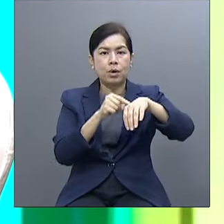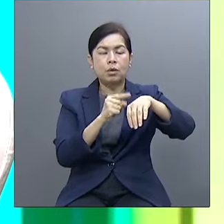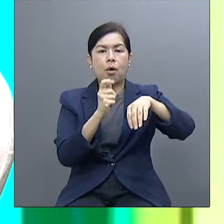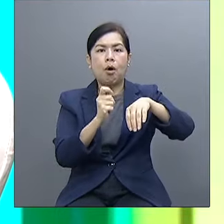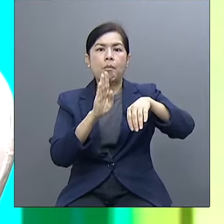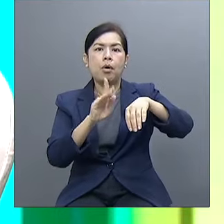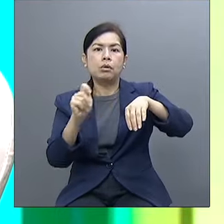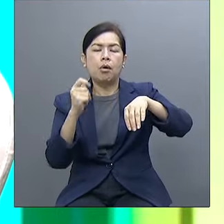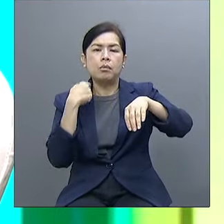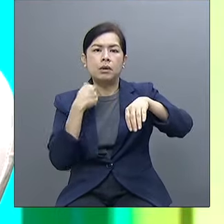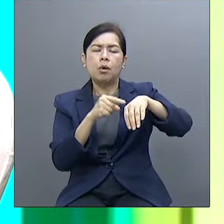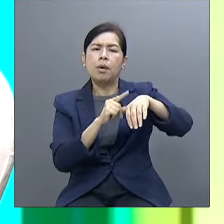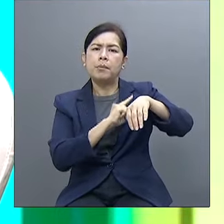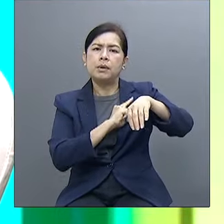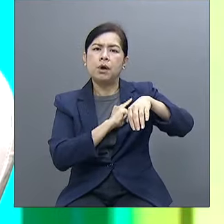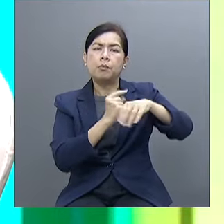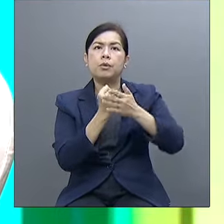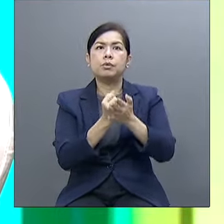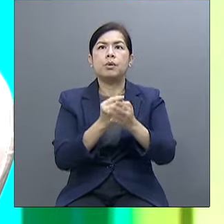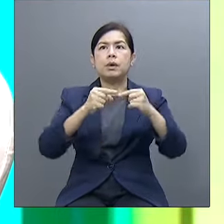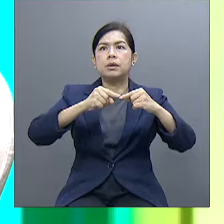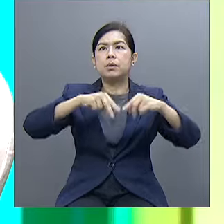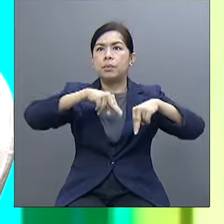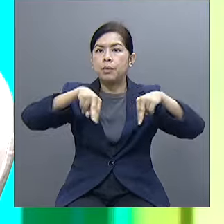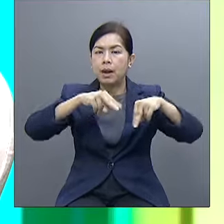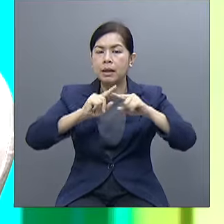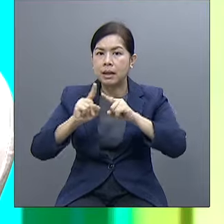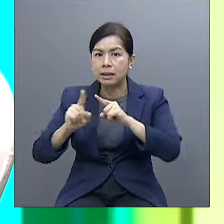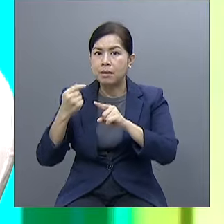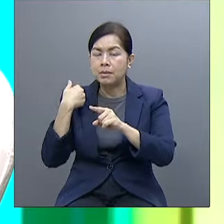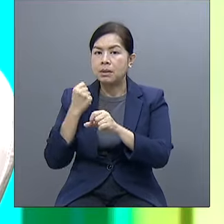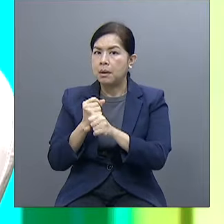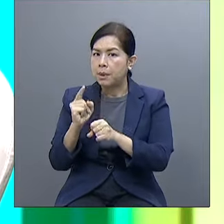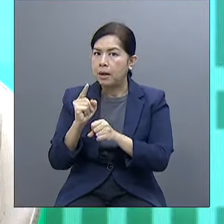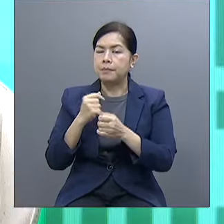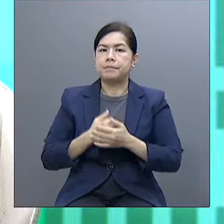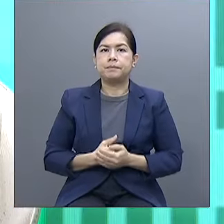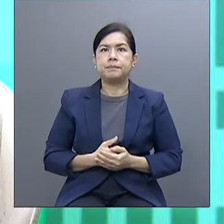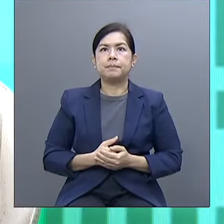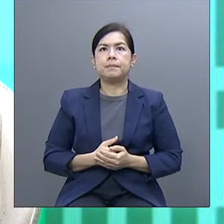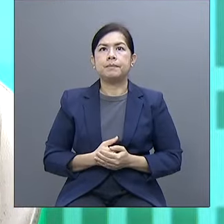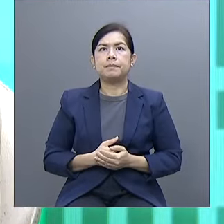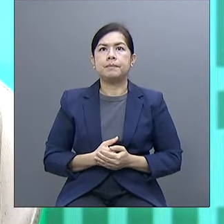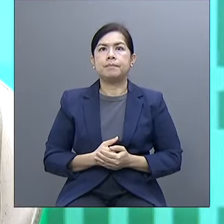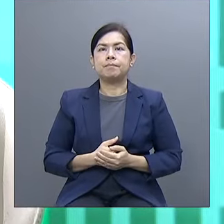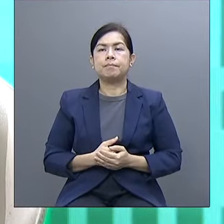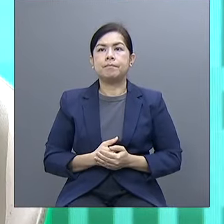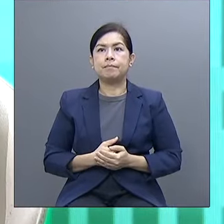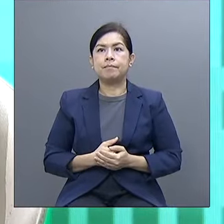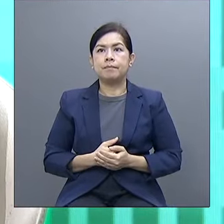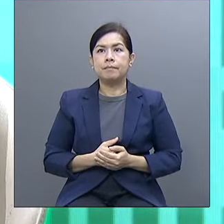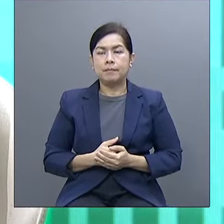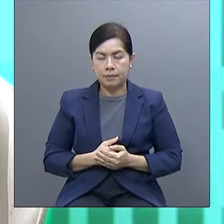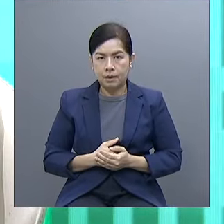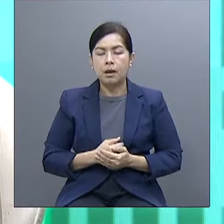ไงหรือไม่ในการที่จะช่วยเข้ามาจัดการสามารถทำได้ไหมหรือมีความท้าทายอะไรในเวลานี้คะ คือจริงๆแล้วนะของอ